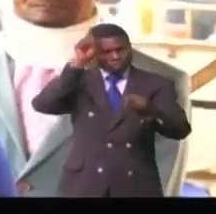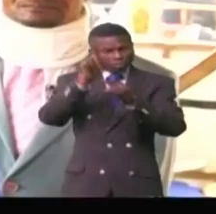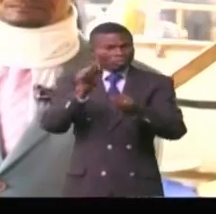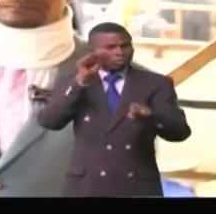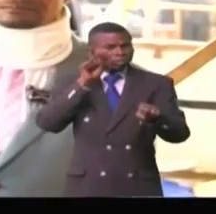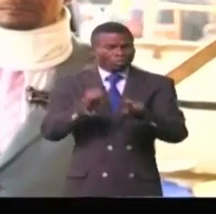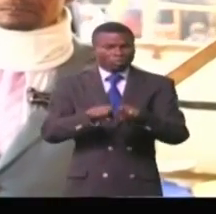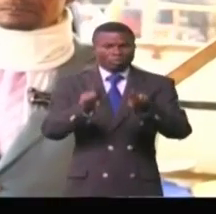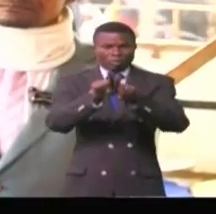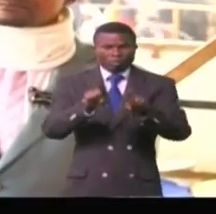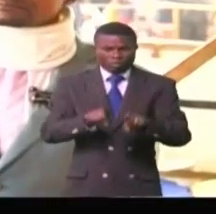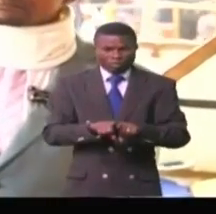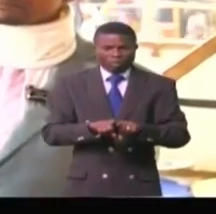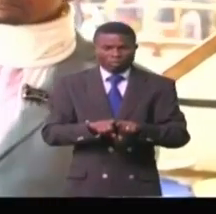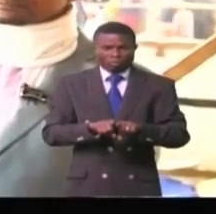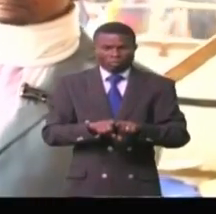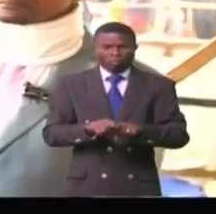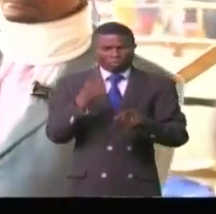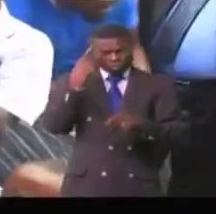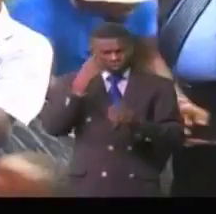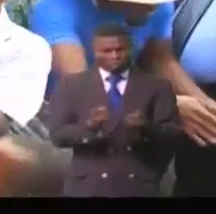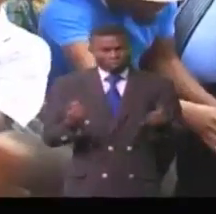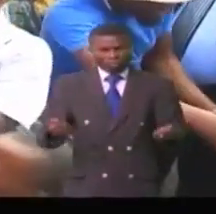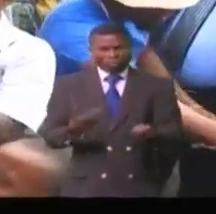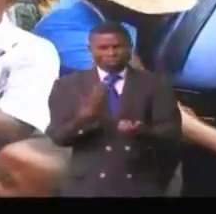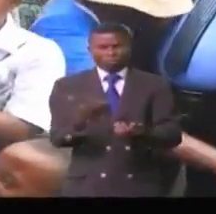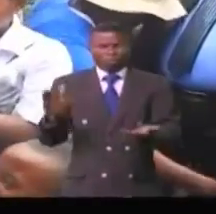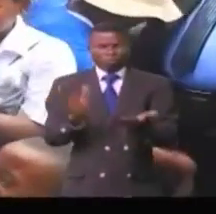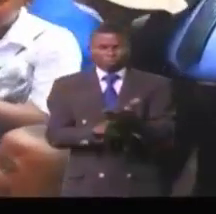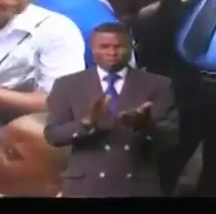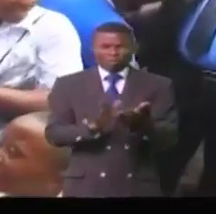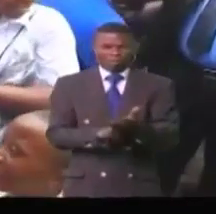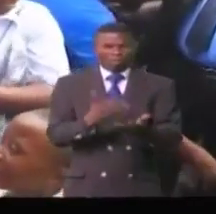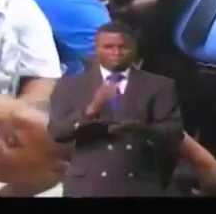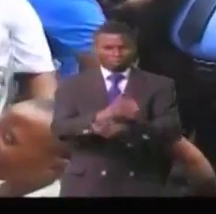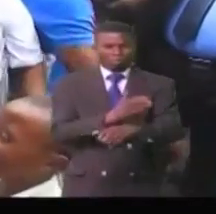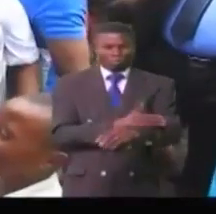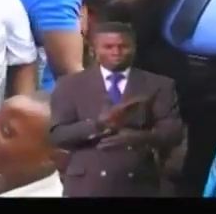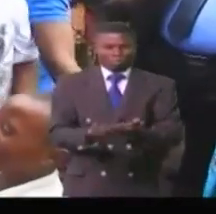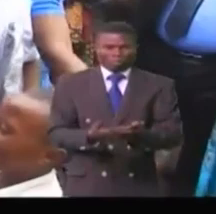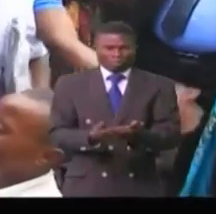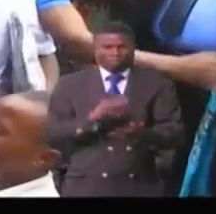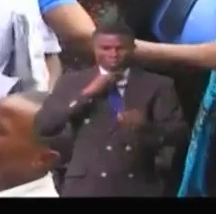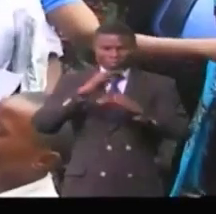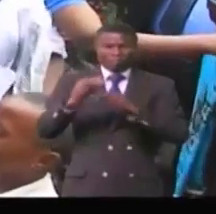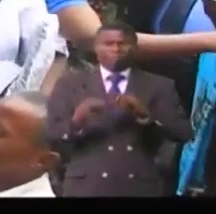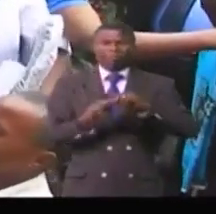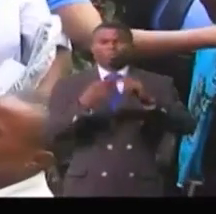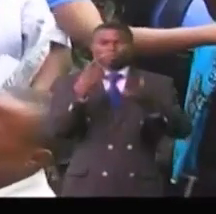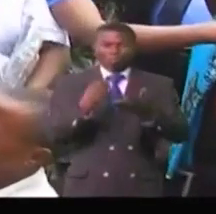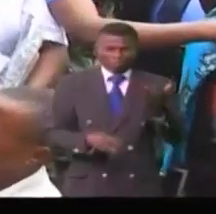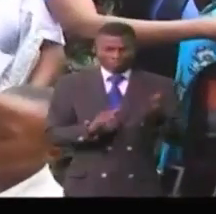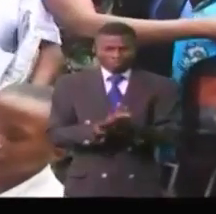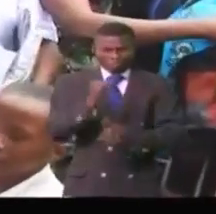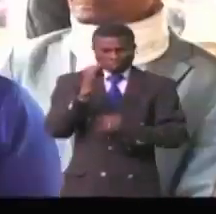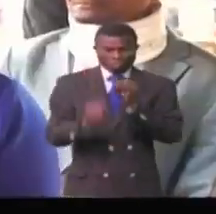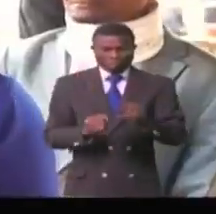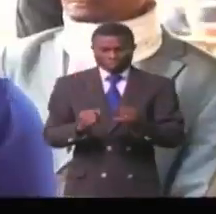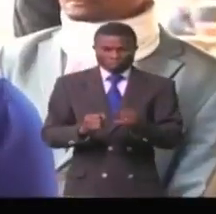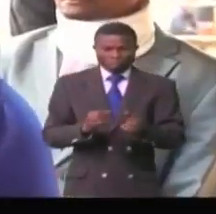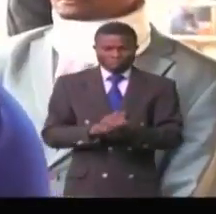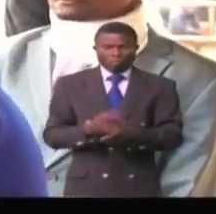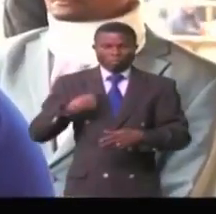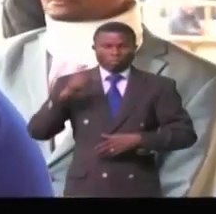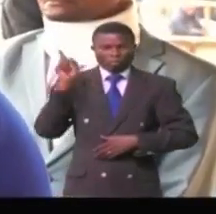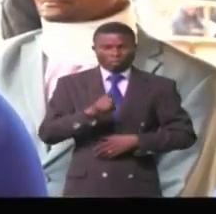y a également pour les enfants des kits scolaires, ainsi de suite. Donc il n'y a aucun message particulier, si ce n'est que je